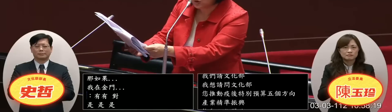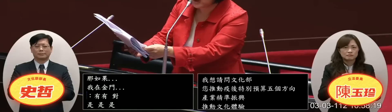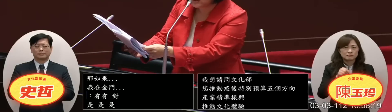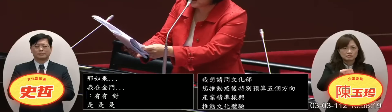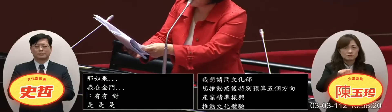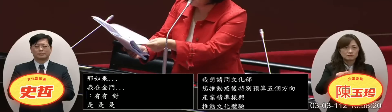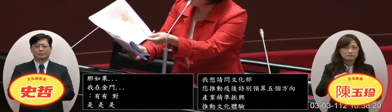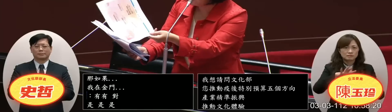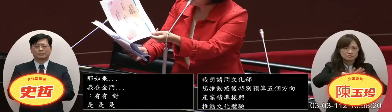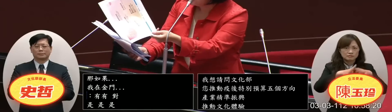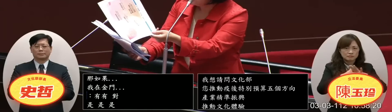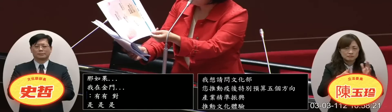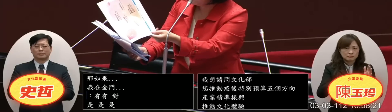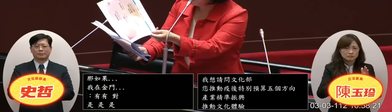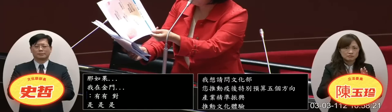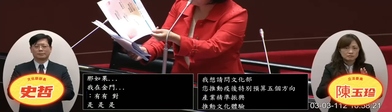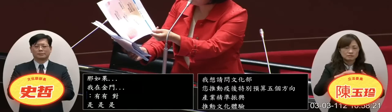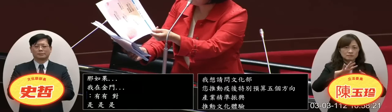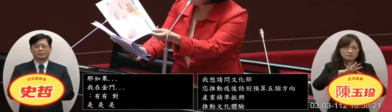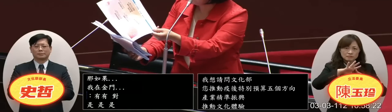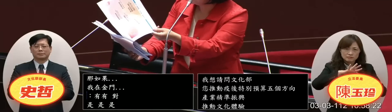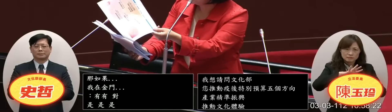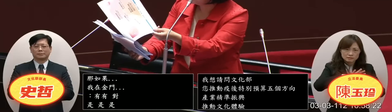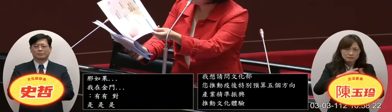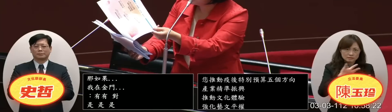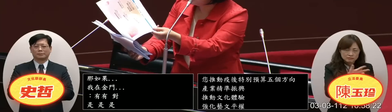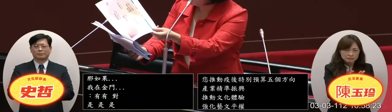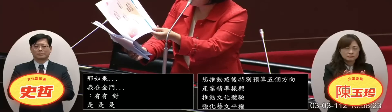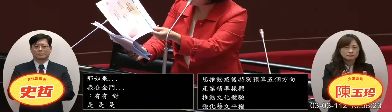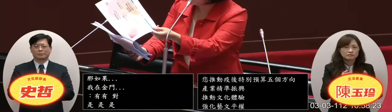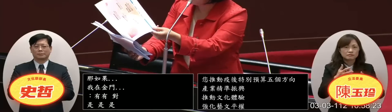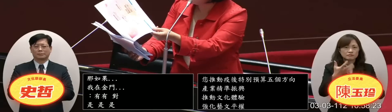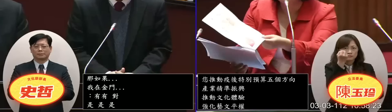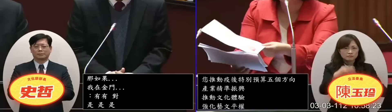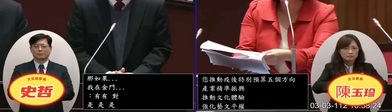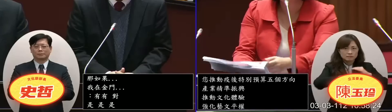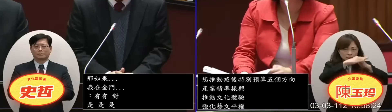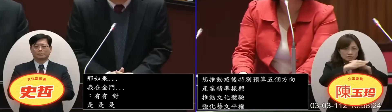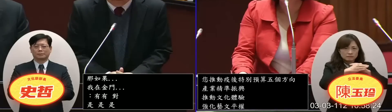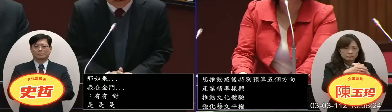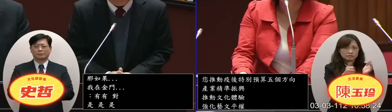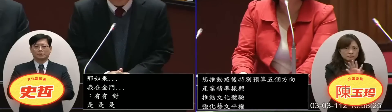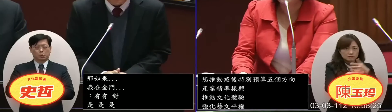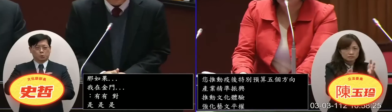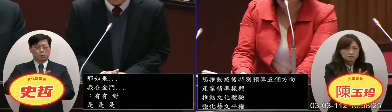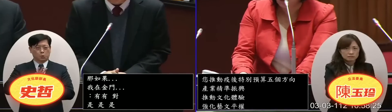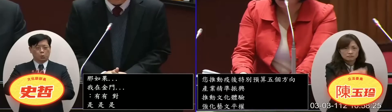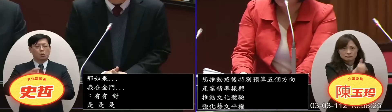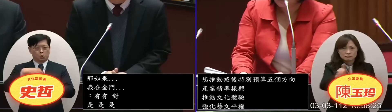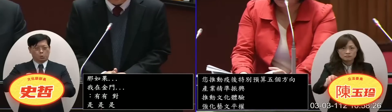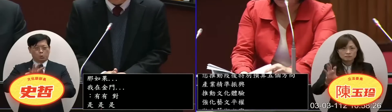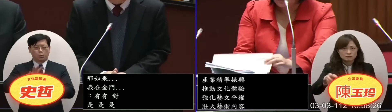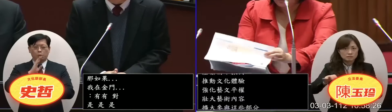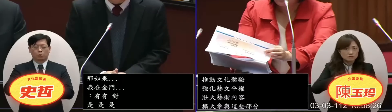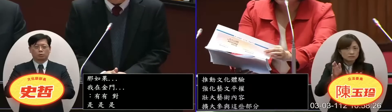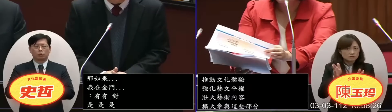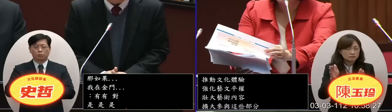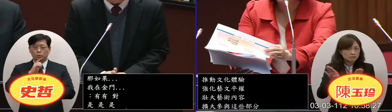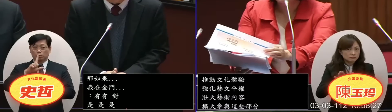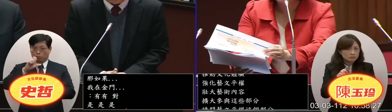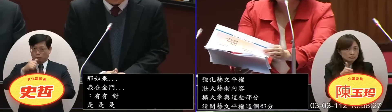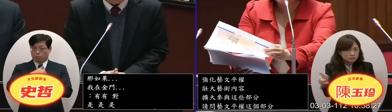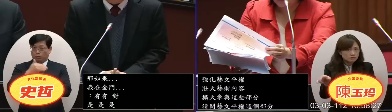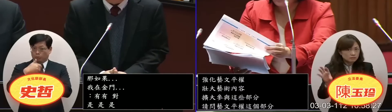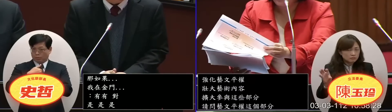文评选的这个部分，表演团体巡演有没有包括金门？ 当然有，我们会针对